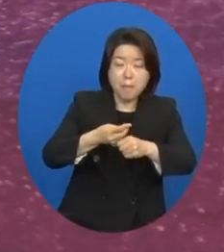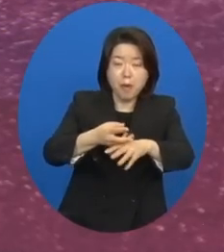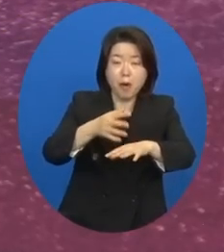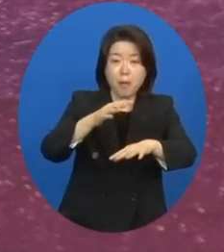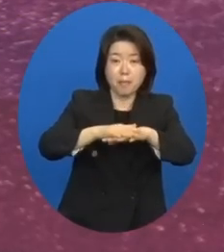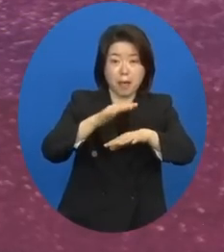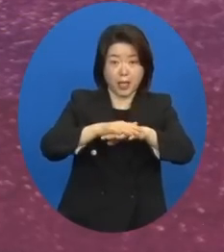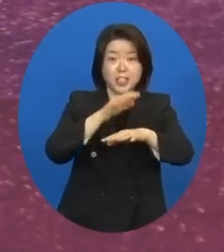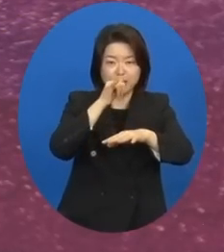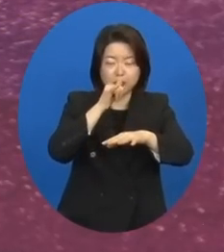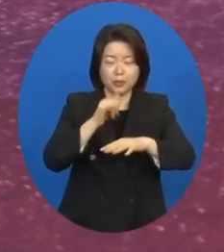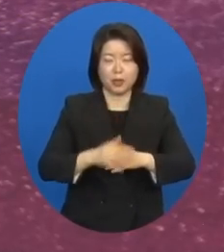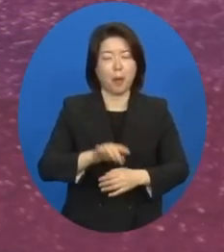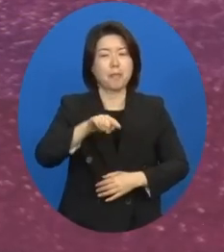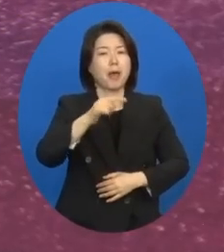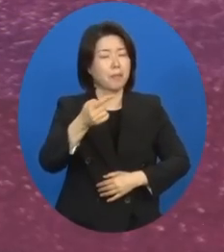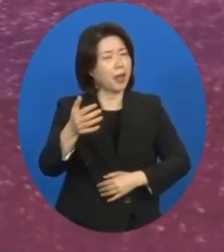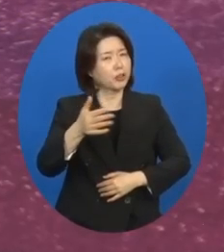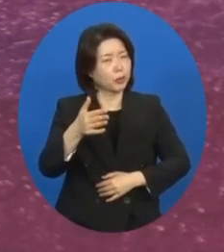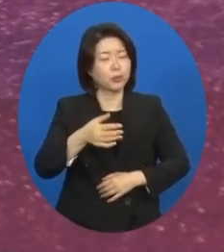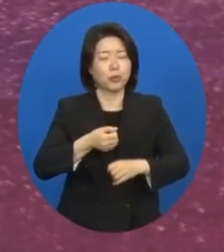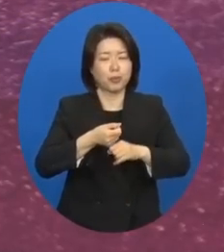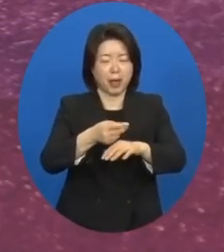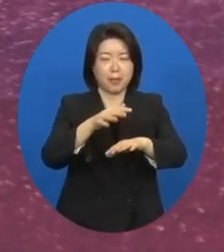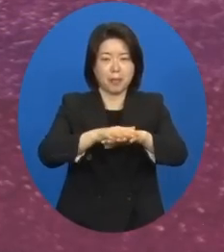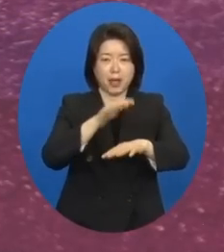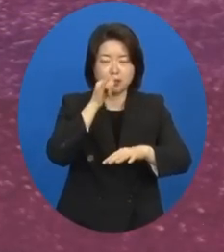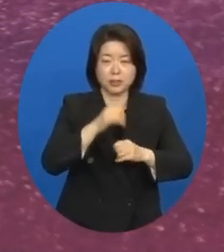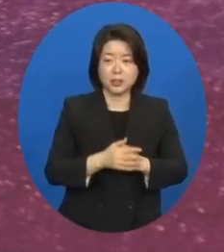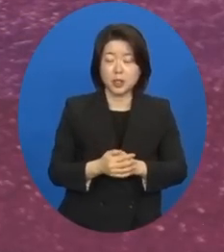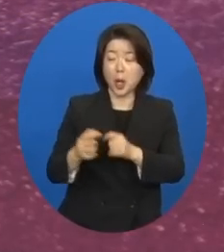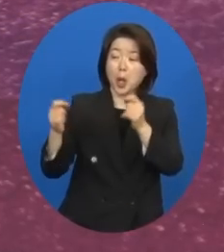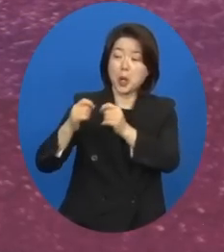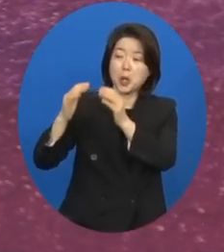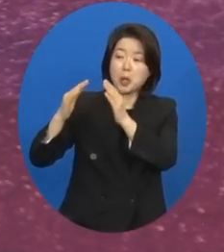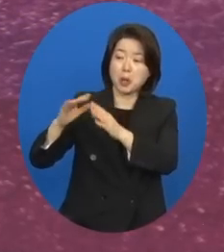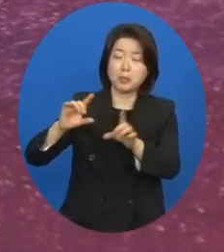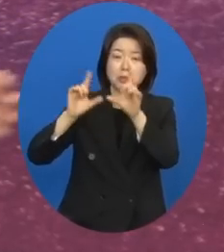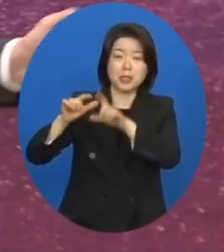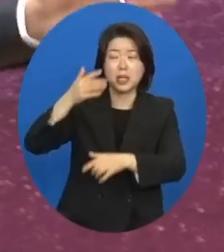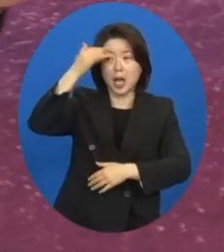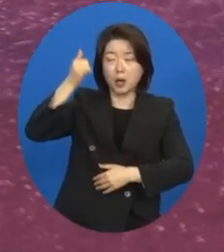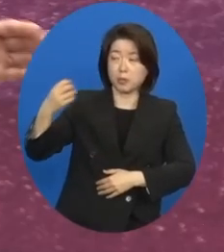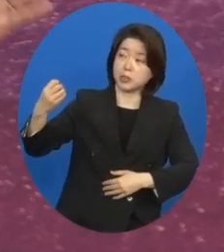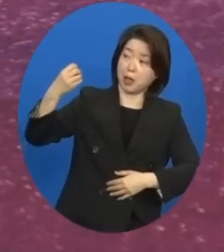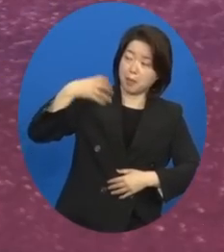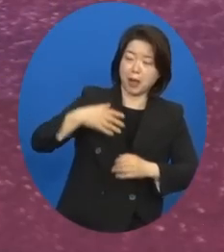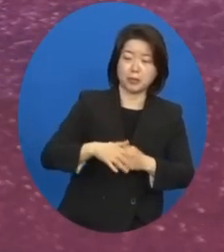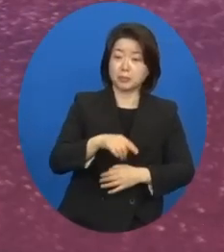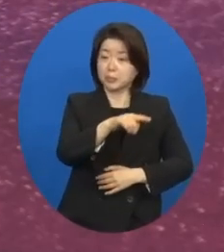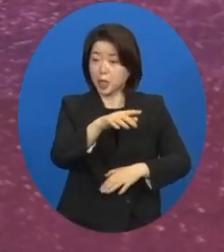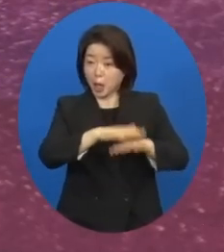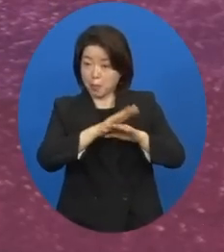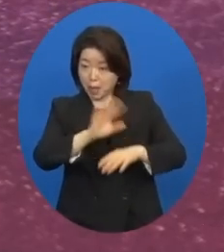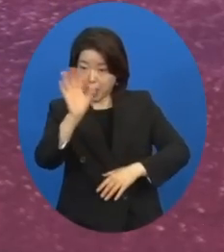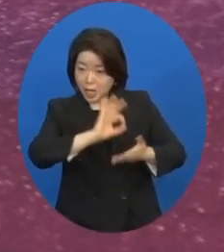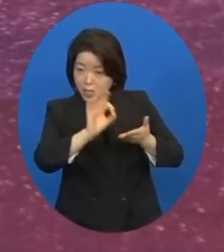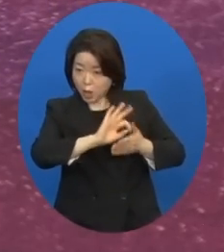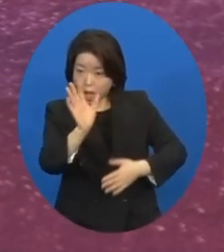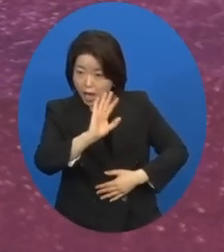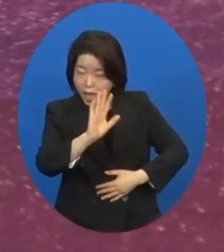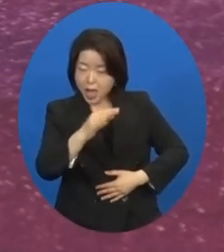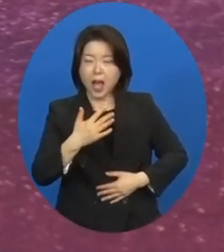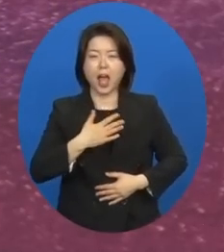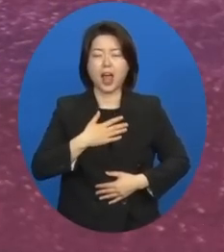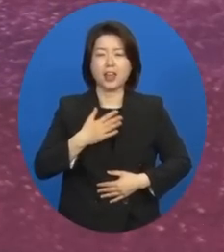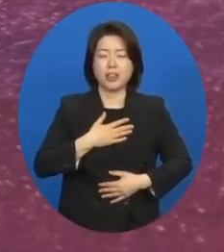작은 밭이 있었는데요. 옆집에 사시는 어르신이 하루는 와서 이렇게 말하시는 거예요. 이 밭을 사용하지 않으면 자기의